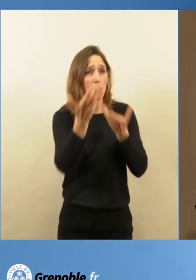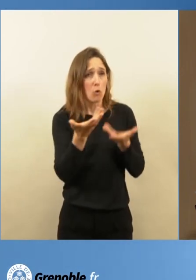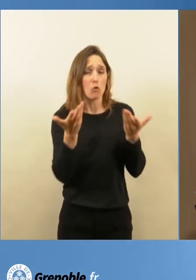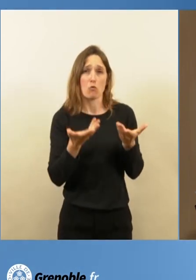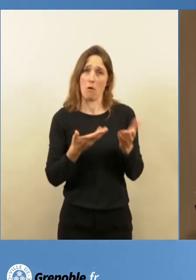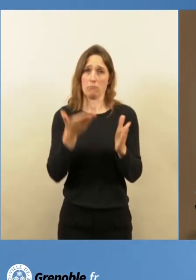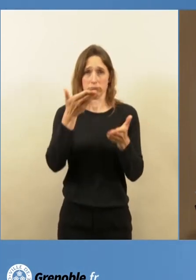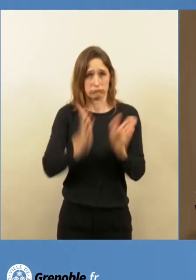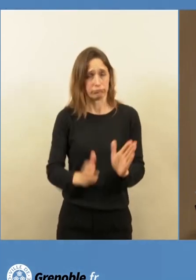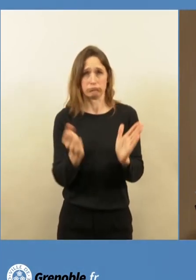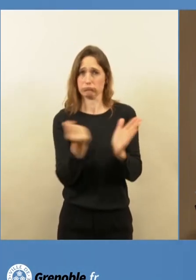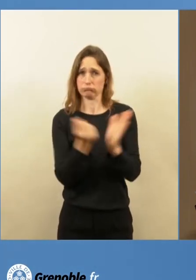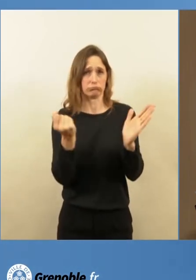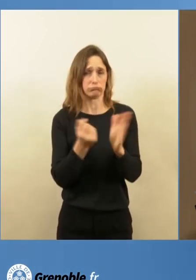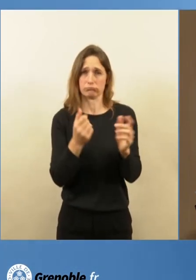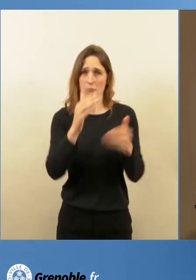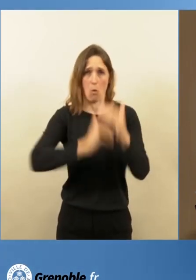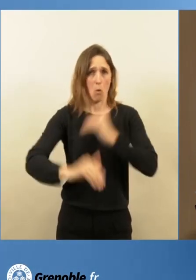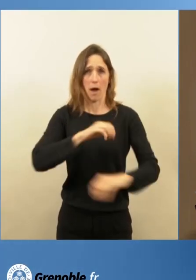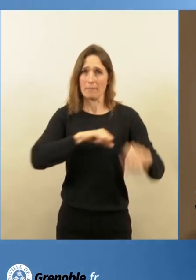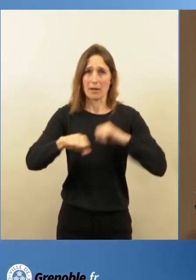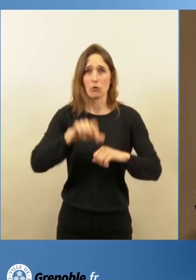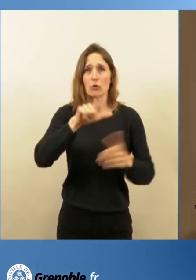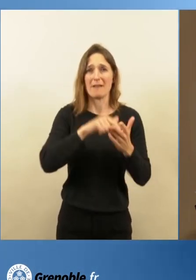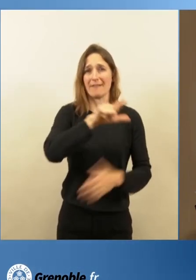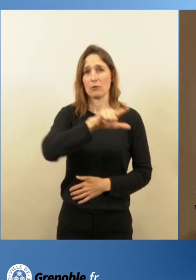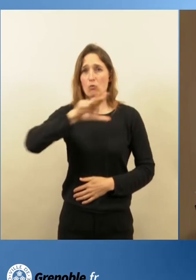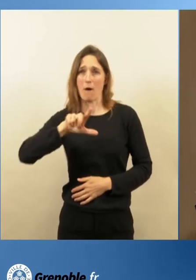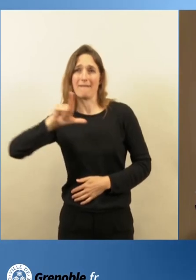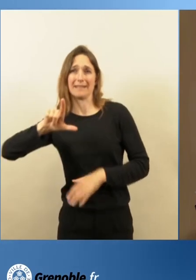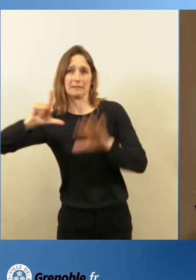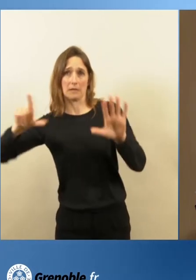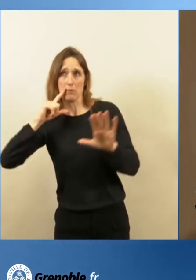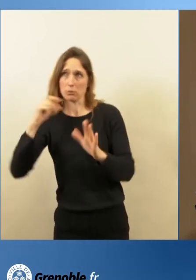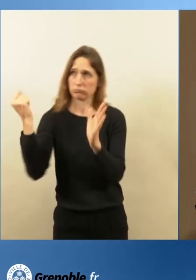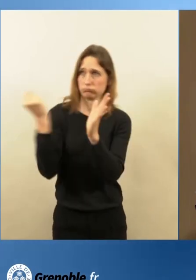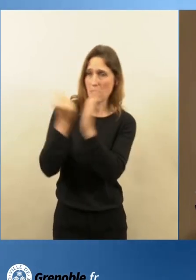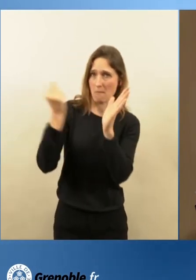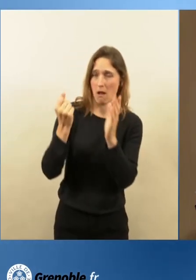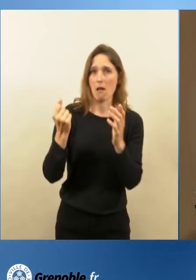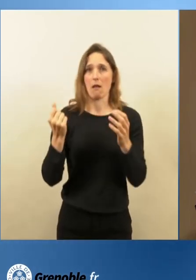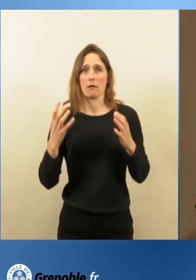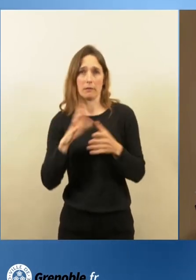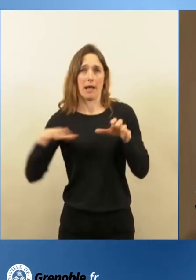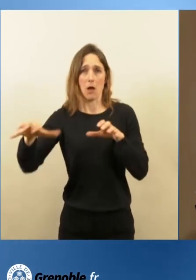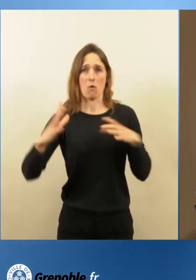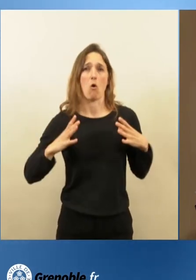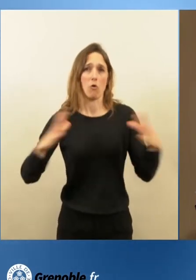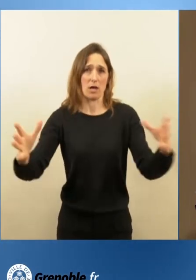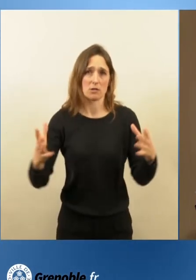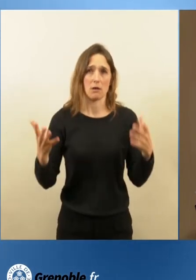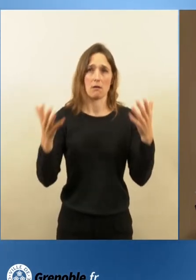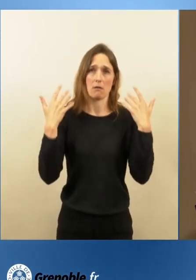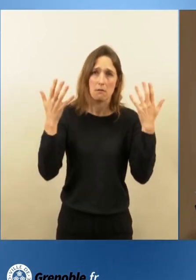le plan d'action dans 2023 2027 pour obtenir le label territoire engagé climat air énergie 5 étoiles